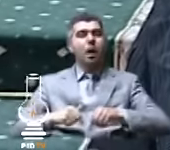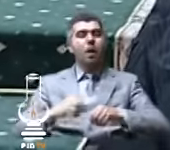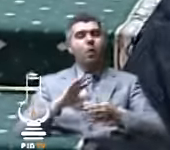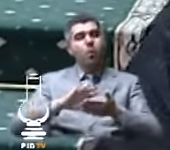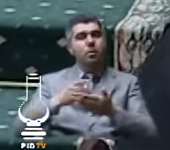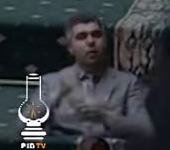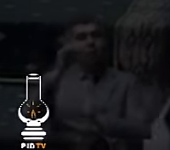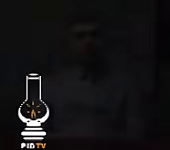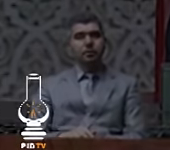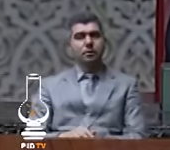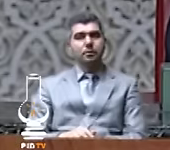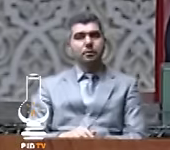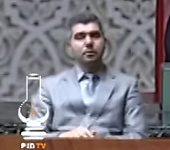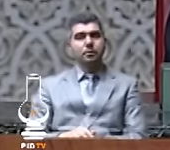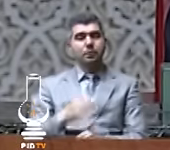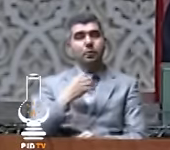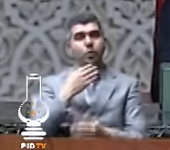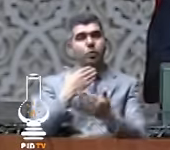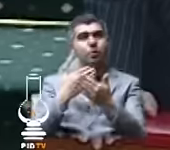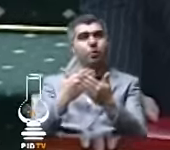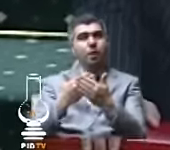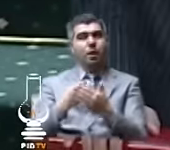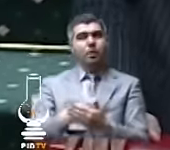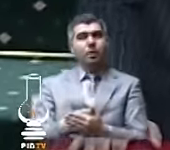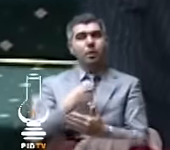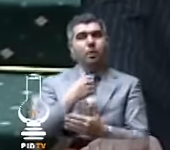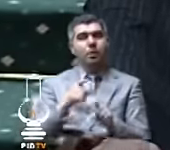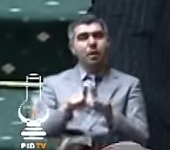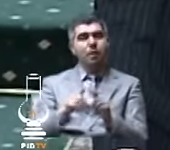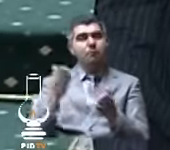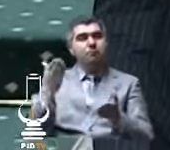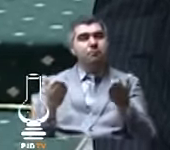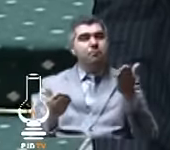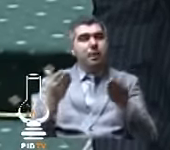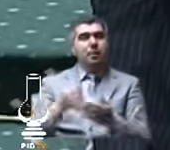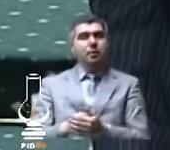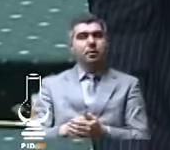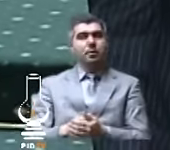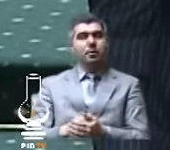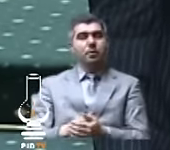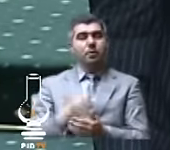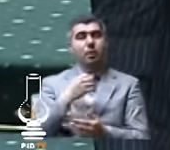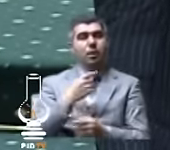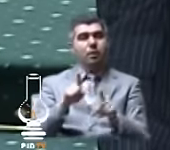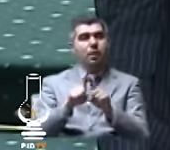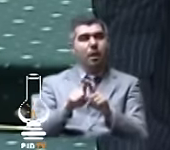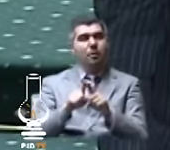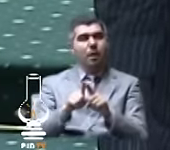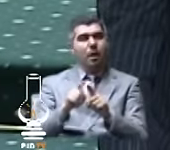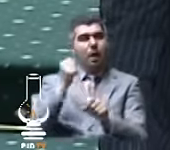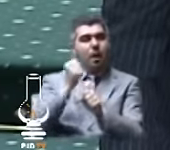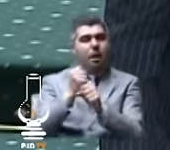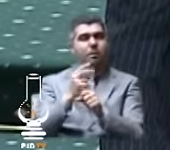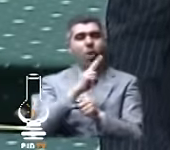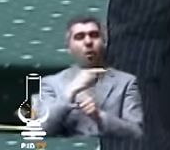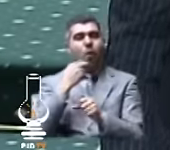وليست للجامعات الترابية. أنا أشكر السيد المستشار المحترم على التوازن، يعني الحديث عن ما قامت به الدولة،